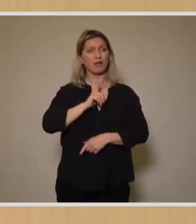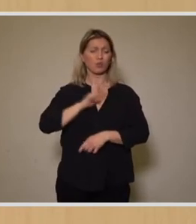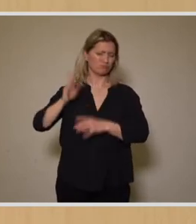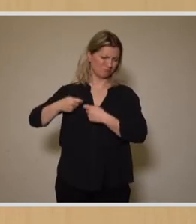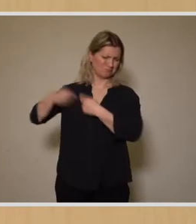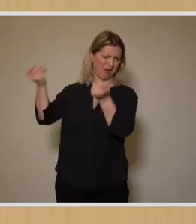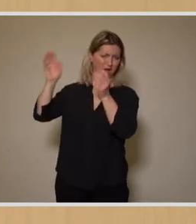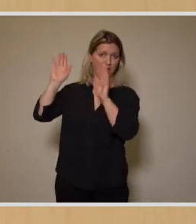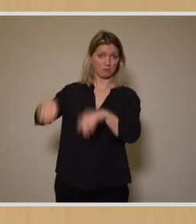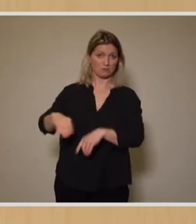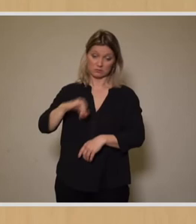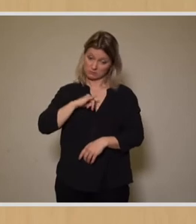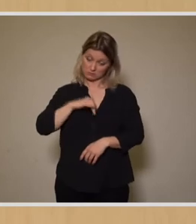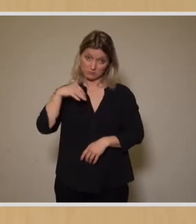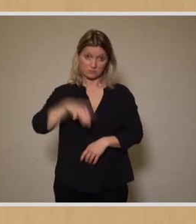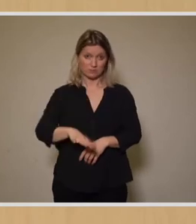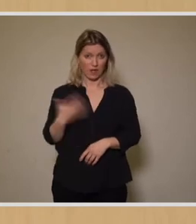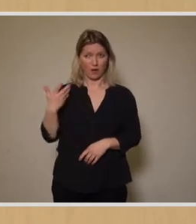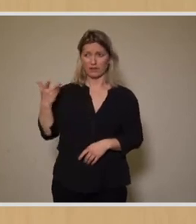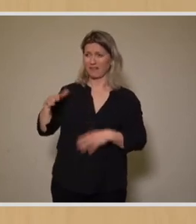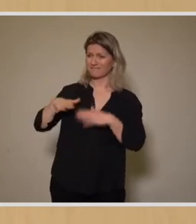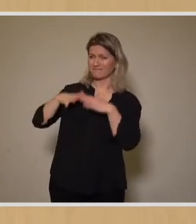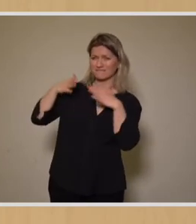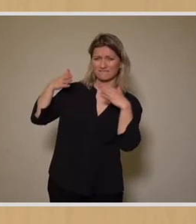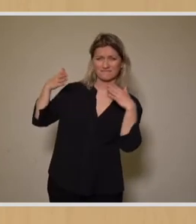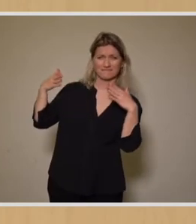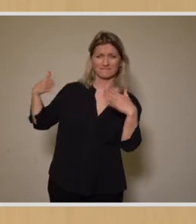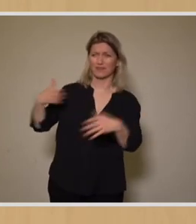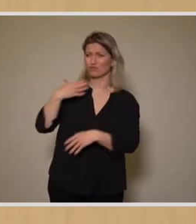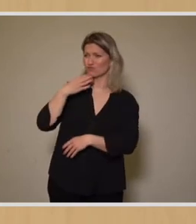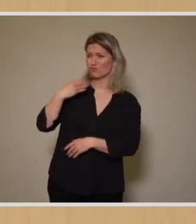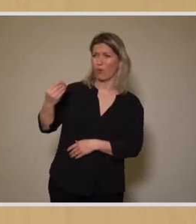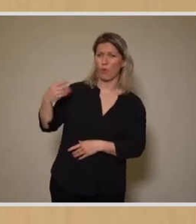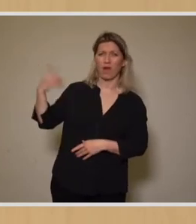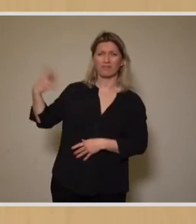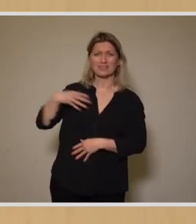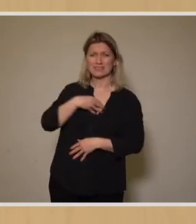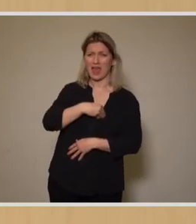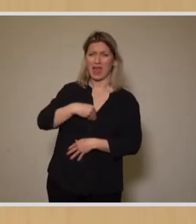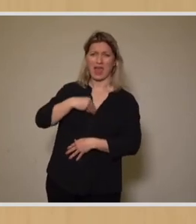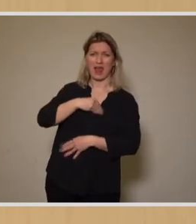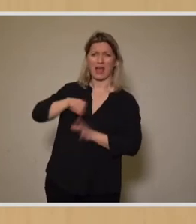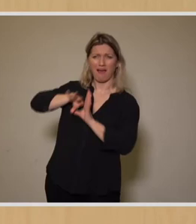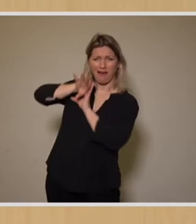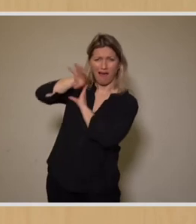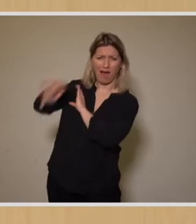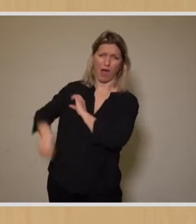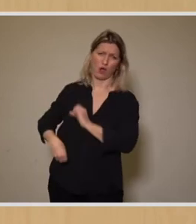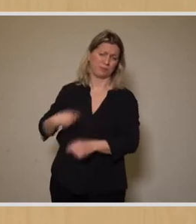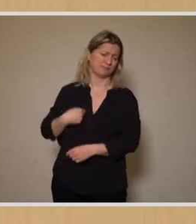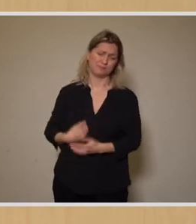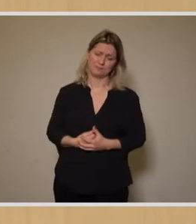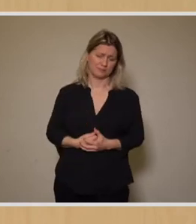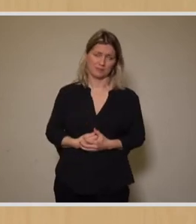wir wollen zweitens nicht, dass diesem wunderbaren Gebäude die Seele geraubt wird. Und wir wollen drittens, dass der